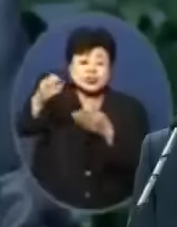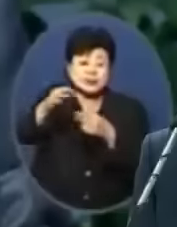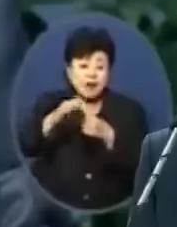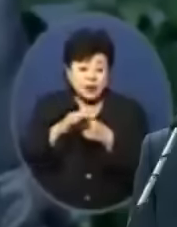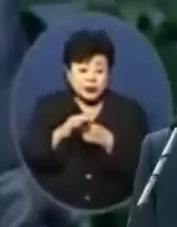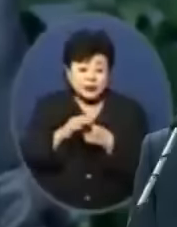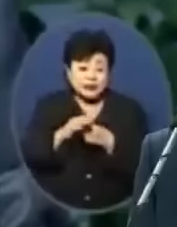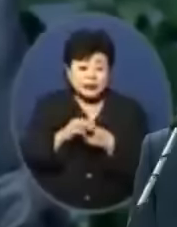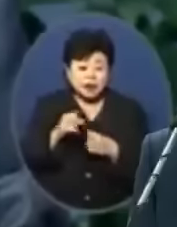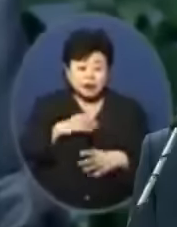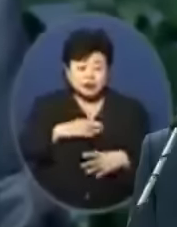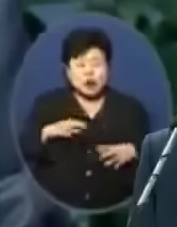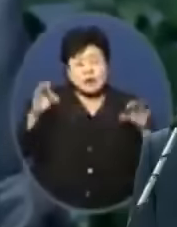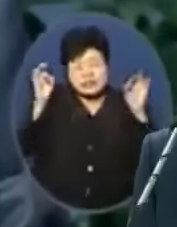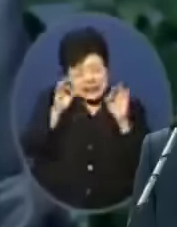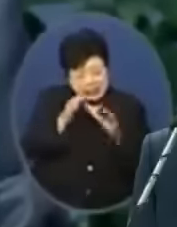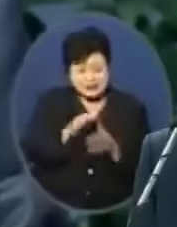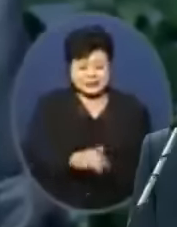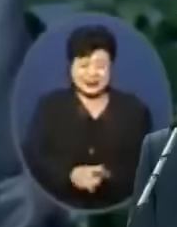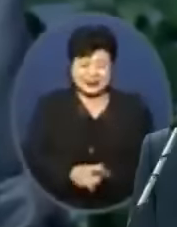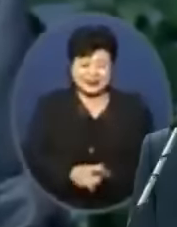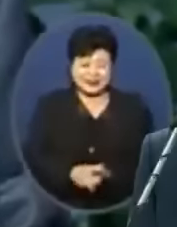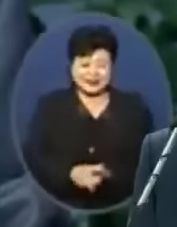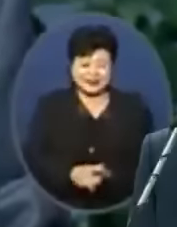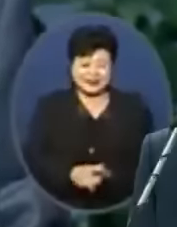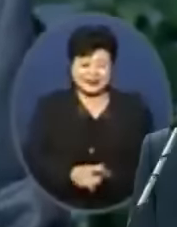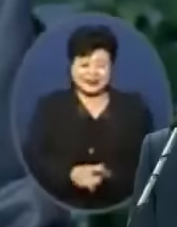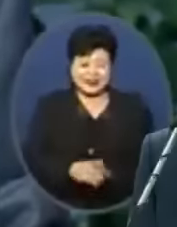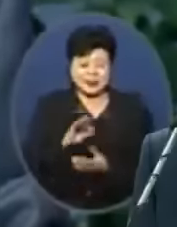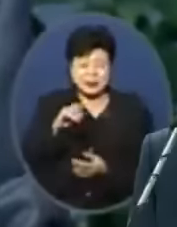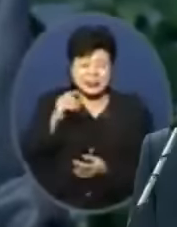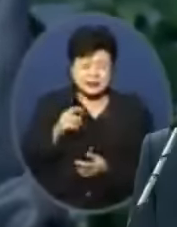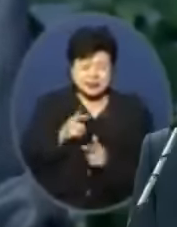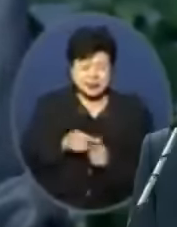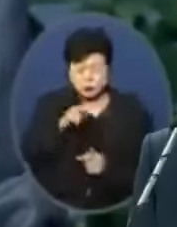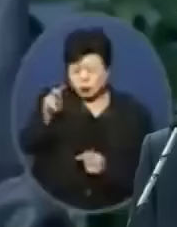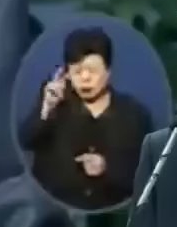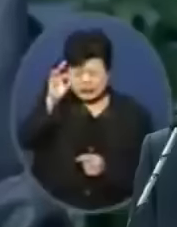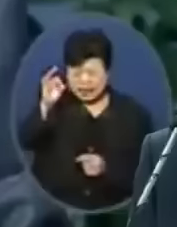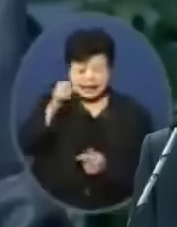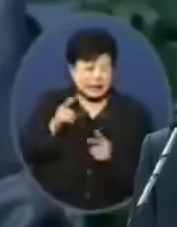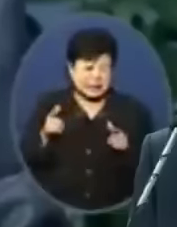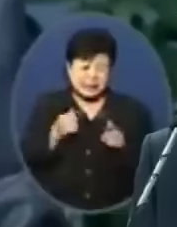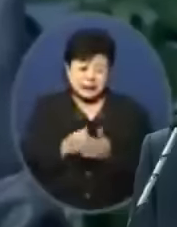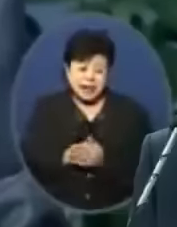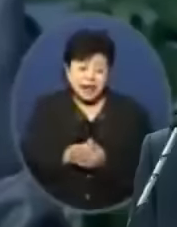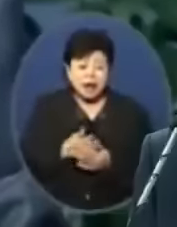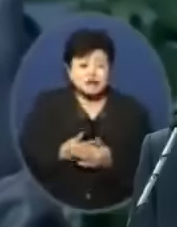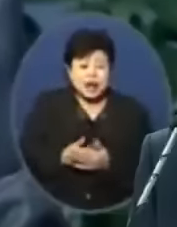드리면 두려움은 사라져버리고 마는 것입니다. 빌립이 예수님을 보지 않았기 때문에 불안하고 공포에